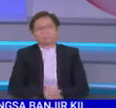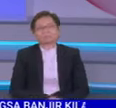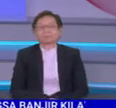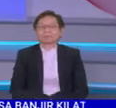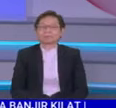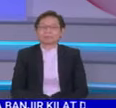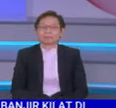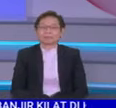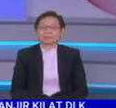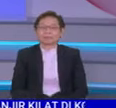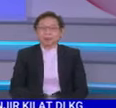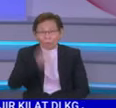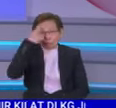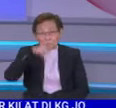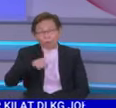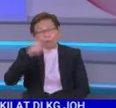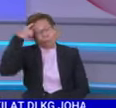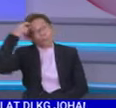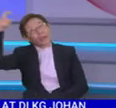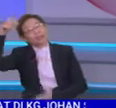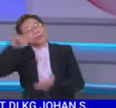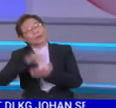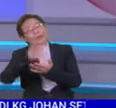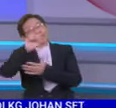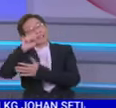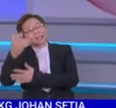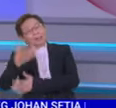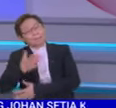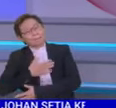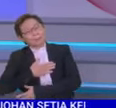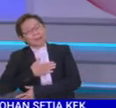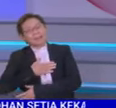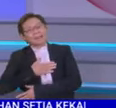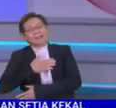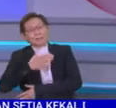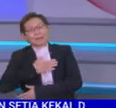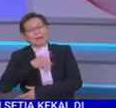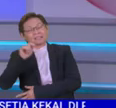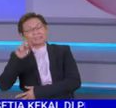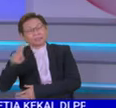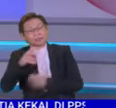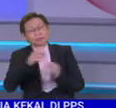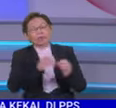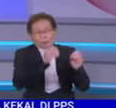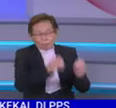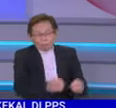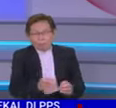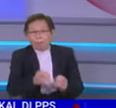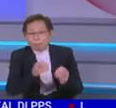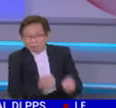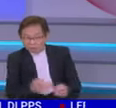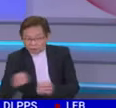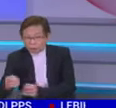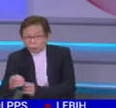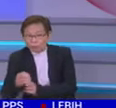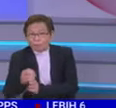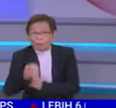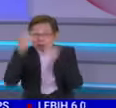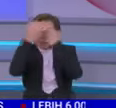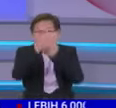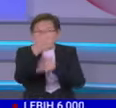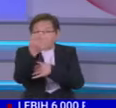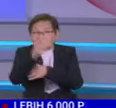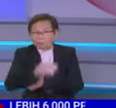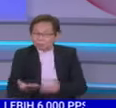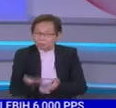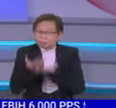RTM. Dan bagi memenuhi impian tersebut, syarikat MyTV Broadcasting Sdn. Bhd. MyTV selaku penaja siaran di RTM menawarkan